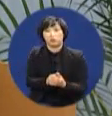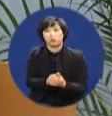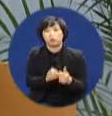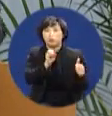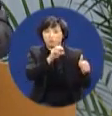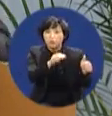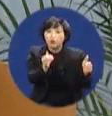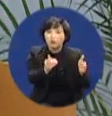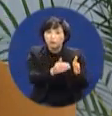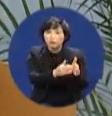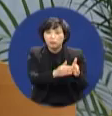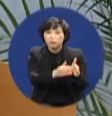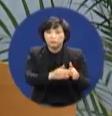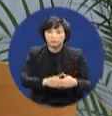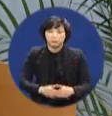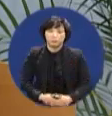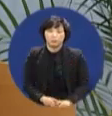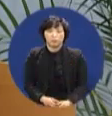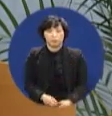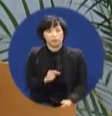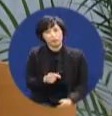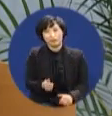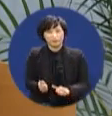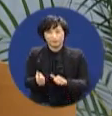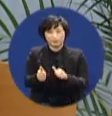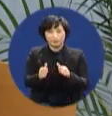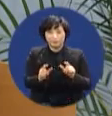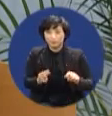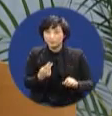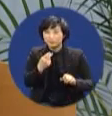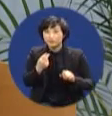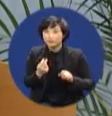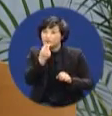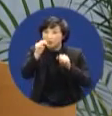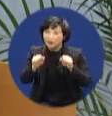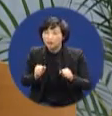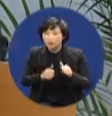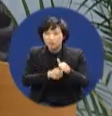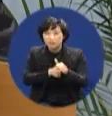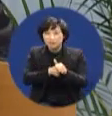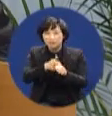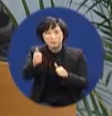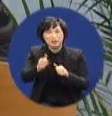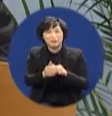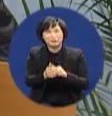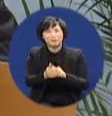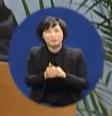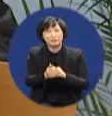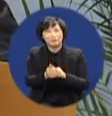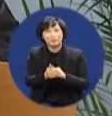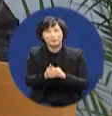죽으리라 하시니라. 이 뭐 살 가망성은 이런 문제일도